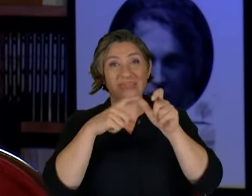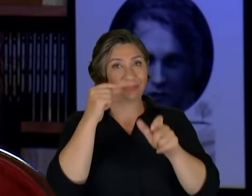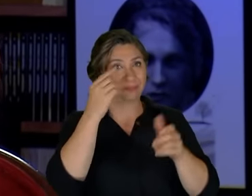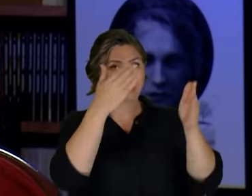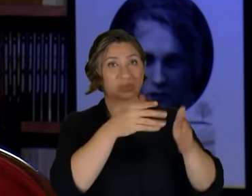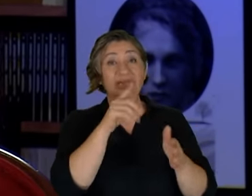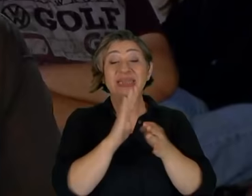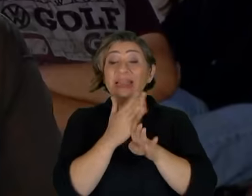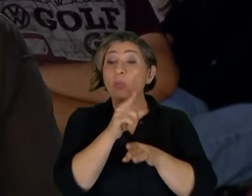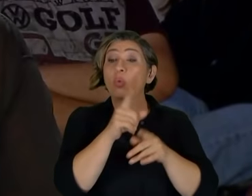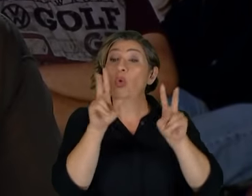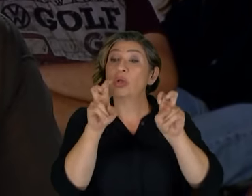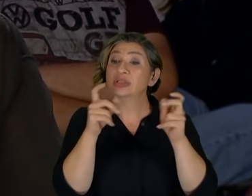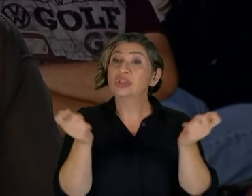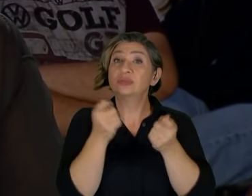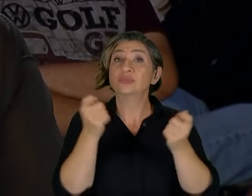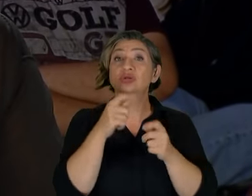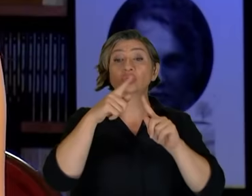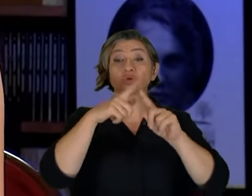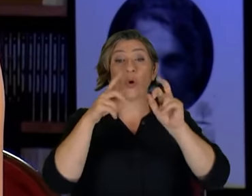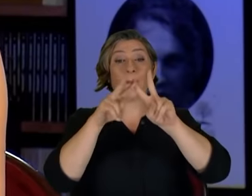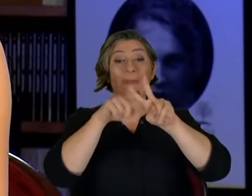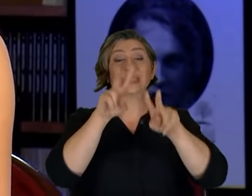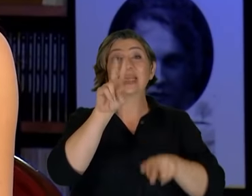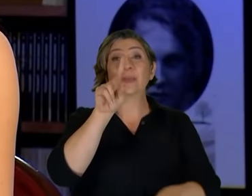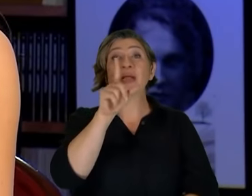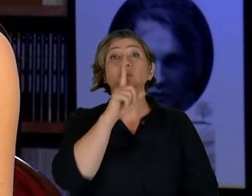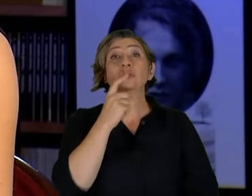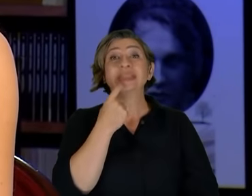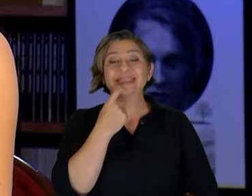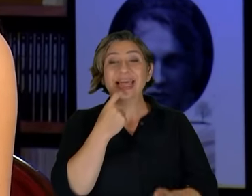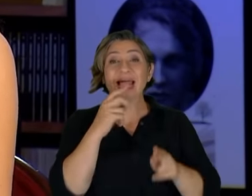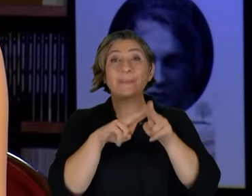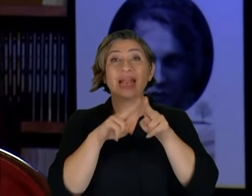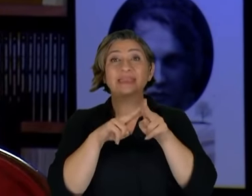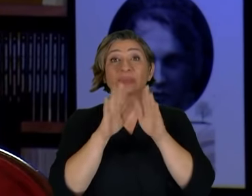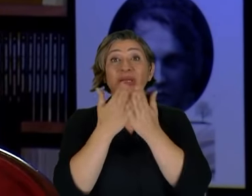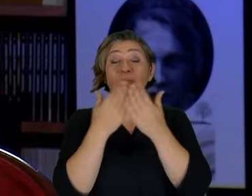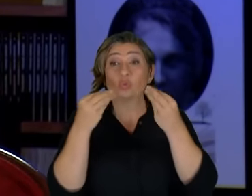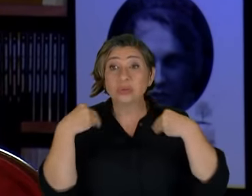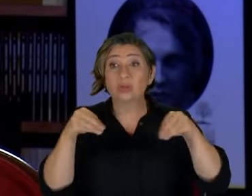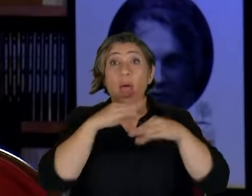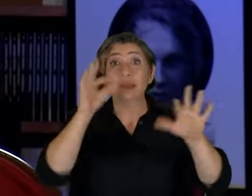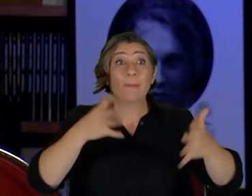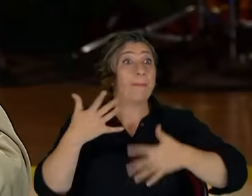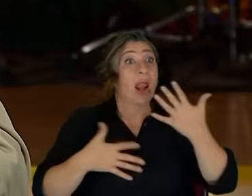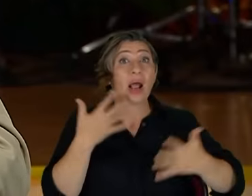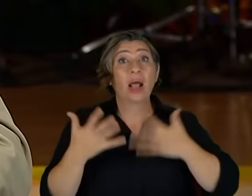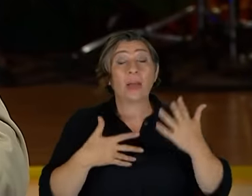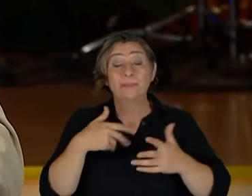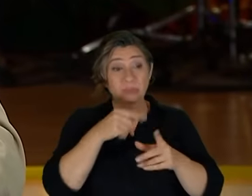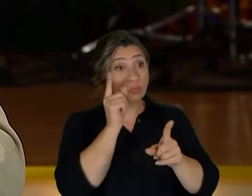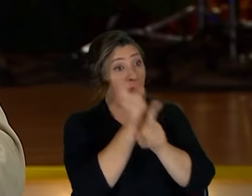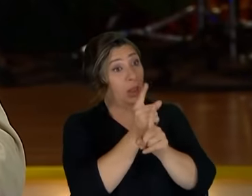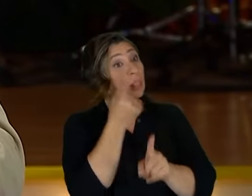herkesin neden bu konu üstünde çalışmıştı. Thomas Piketty'nin 21. yüzyılda kapitalizm kitabı çok satıyor. Herkesin bu konulara merakı var çünkü birebir bizler de